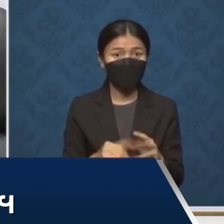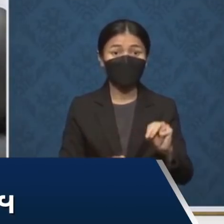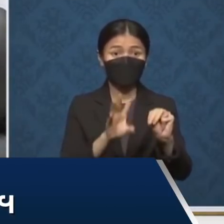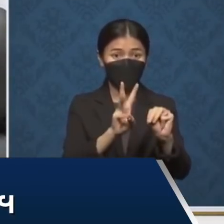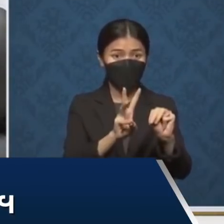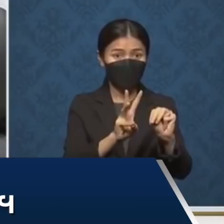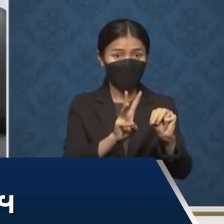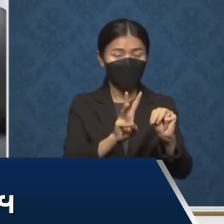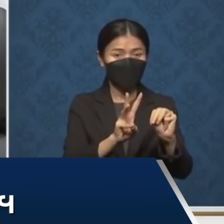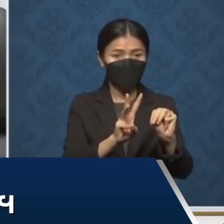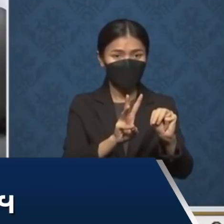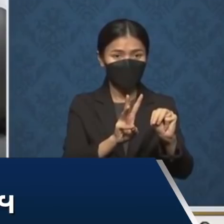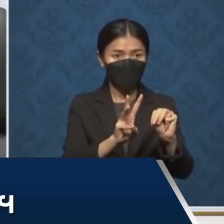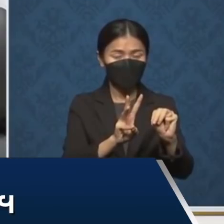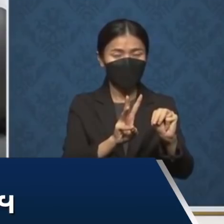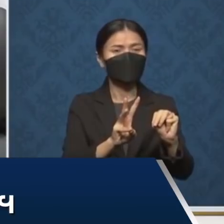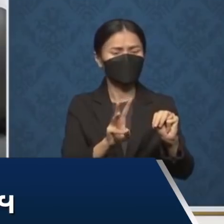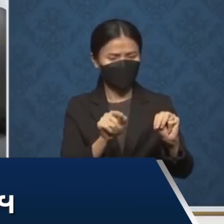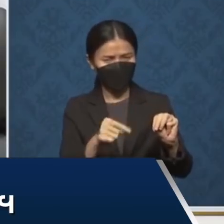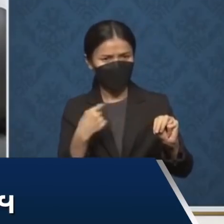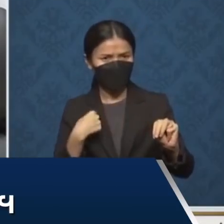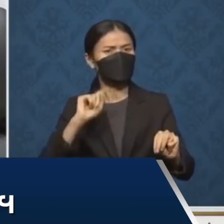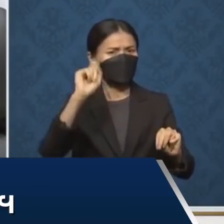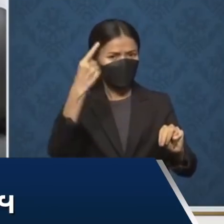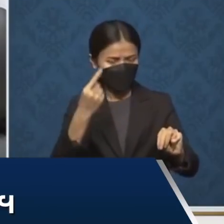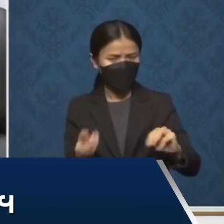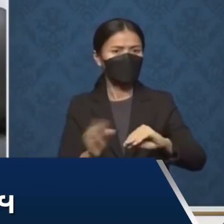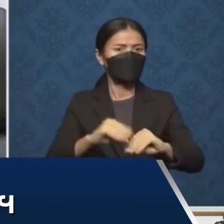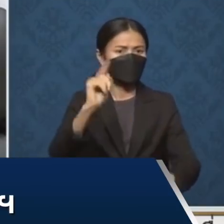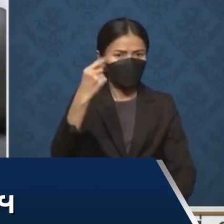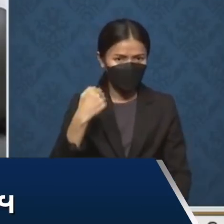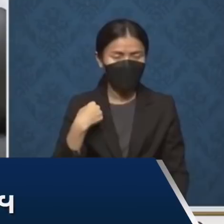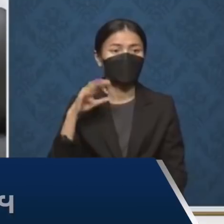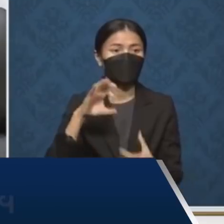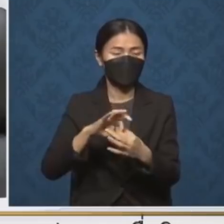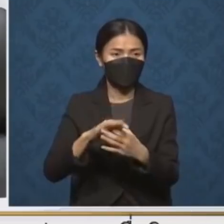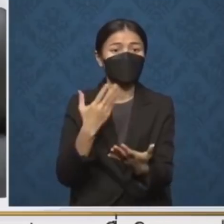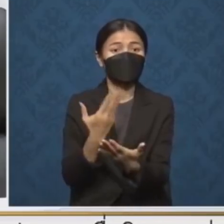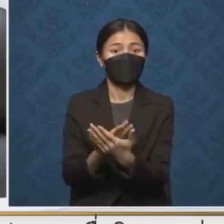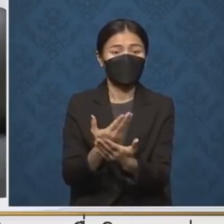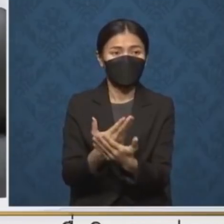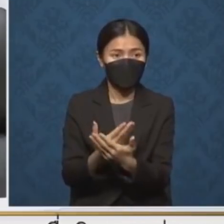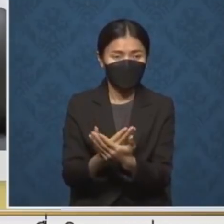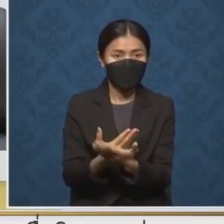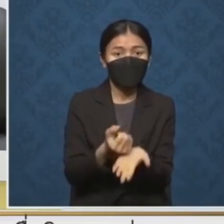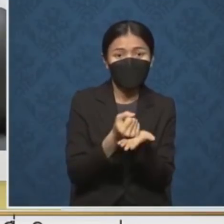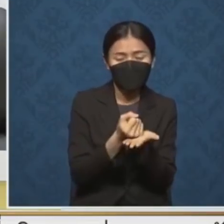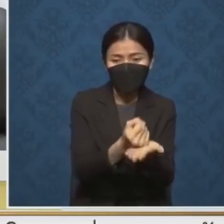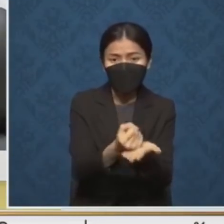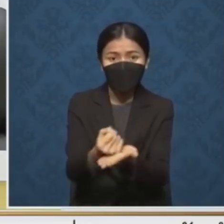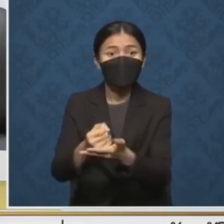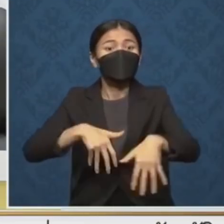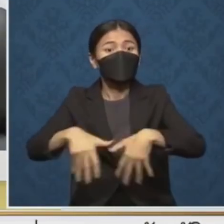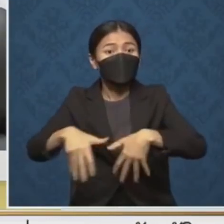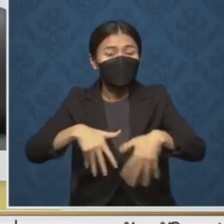คะเป็นมาตราเป็นรายการที่ 3/1 ค่าใช้จ่ายในการบรรเทาแก้ไขปัญหาและเยียวยาผู้ได้รับผลกระทบจาก